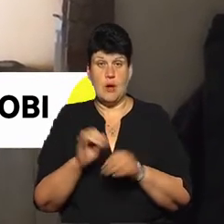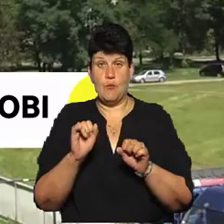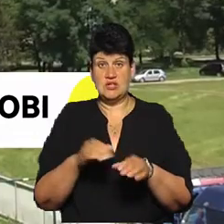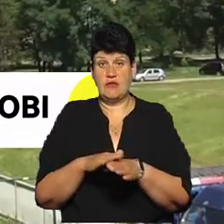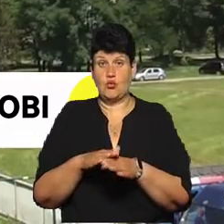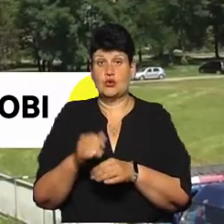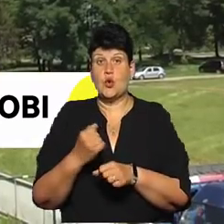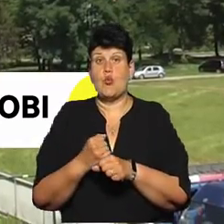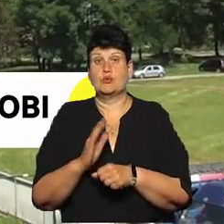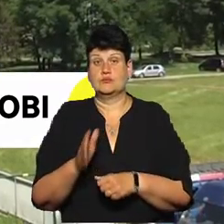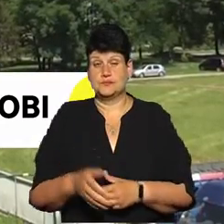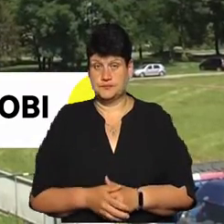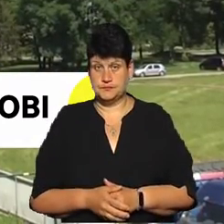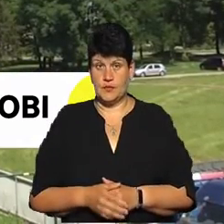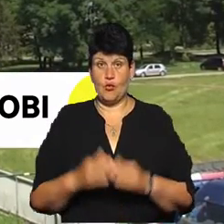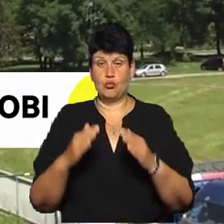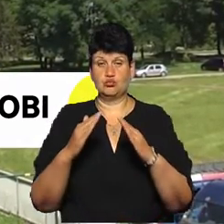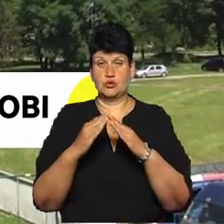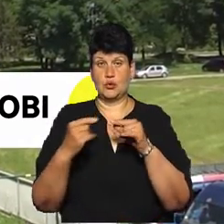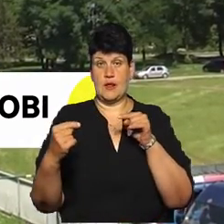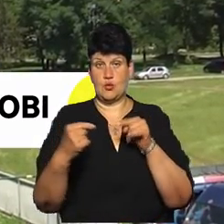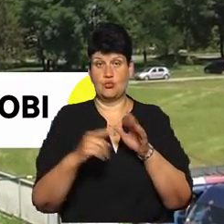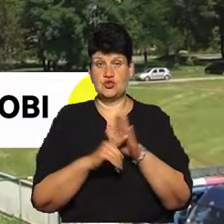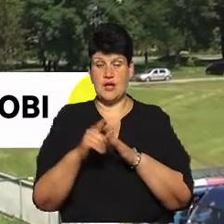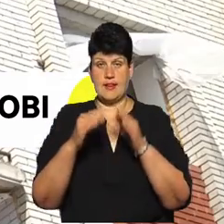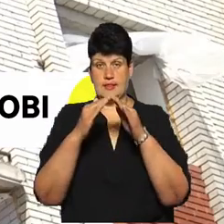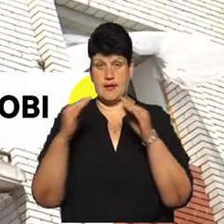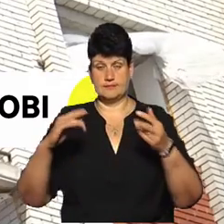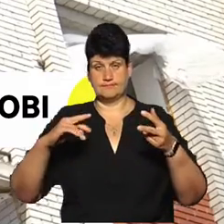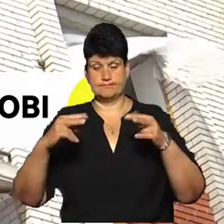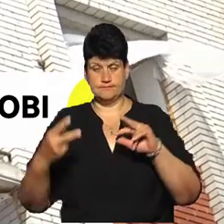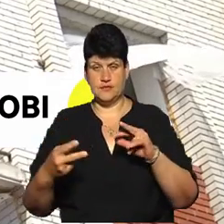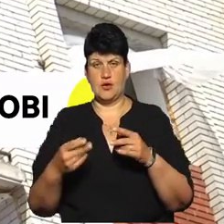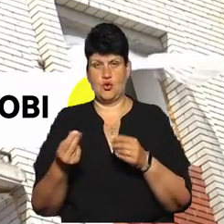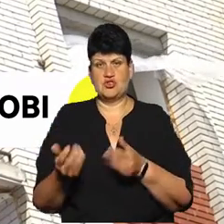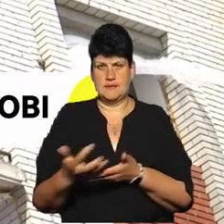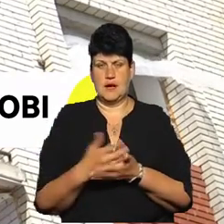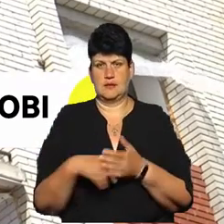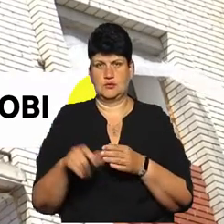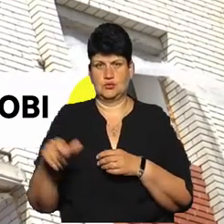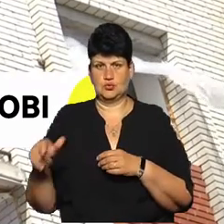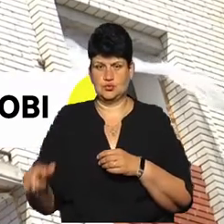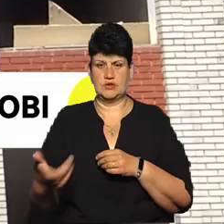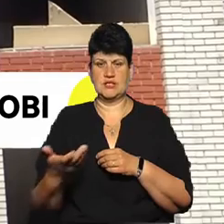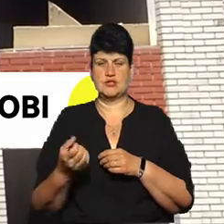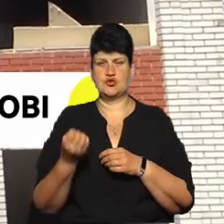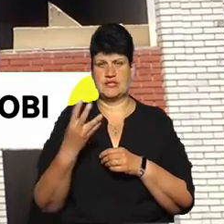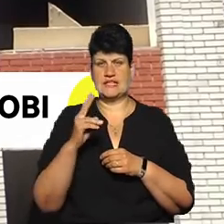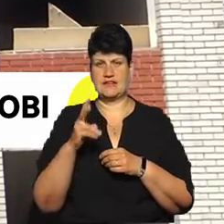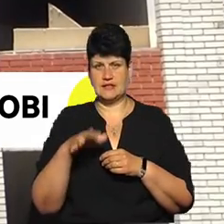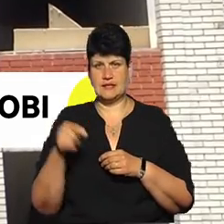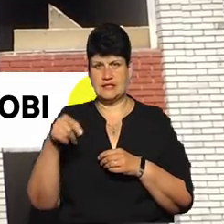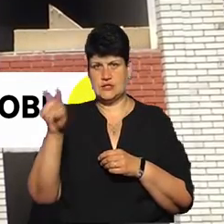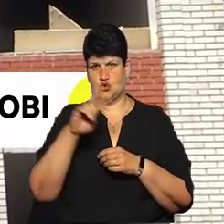якісь роботи. У будинку навпроти почали перекривати дах. Гроші на це збирали самі мешканці. З кожної з 13 квартир по 1000